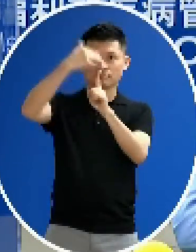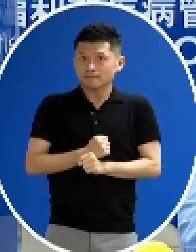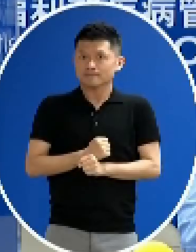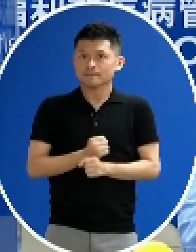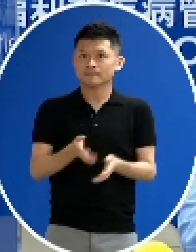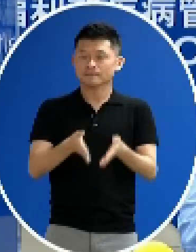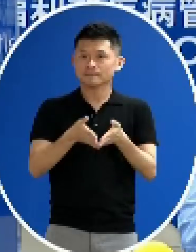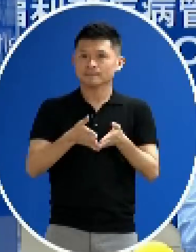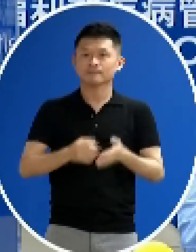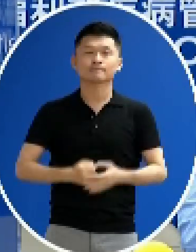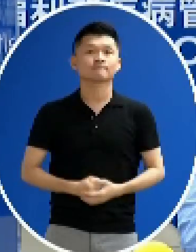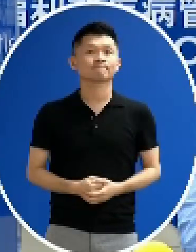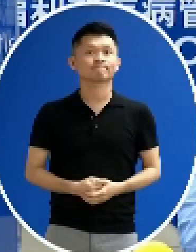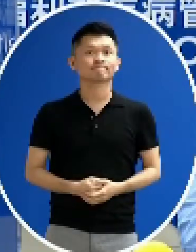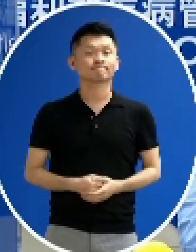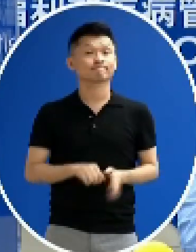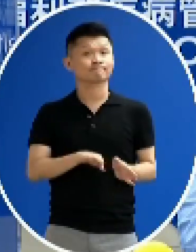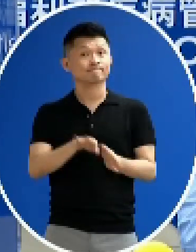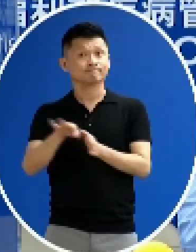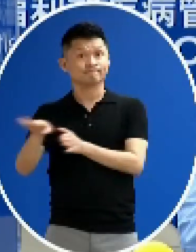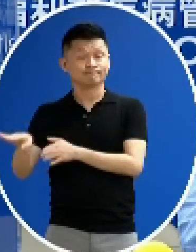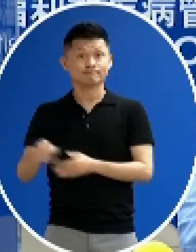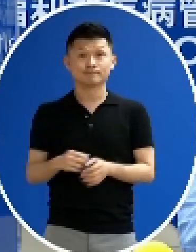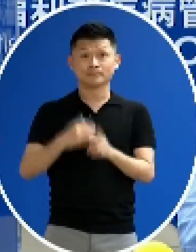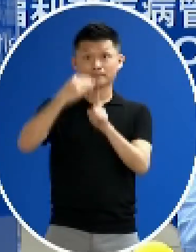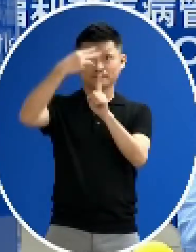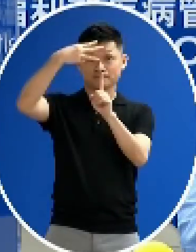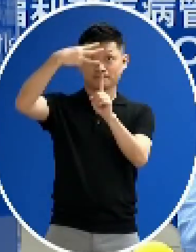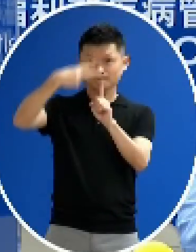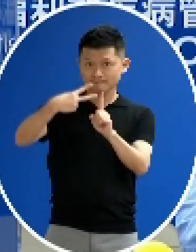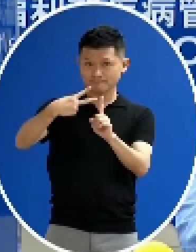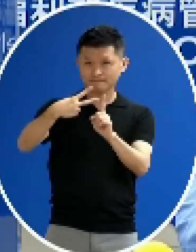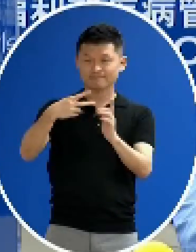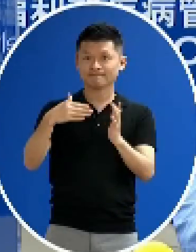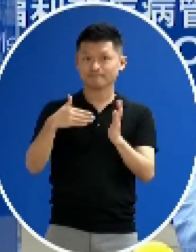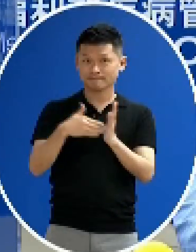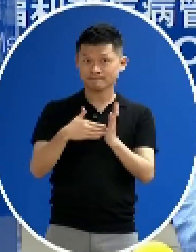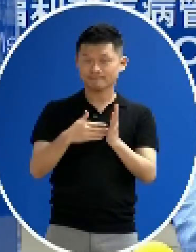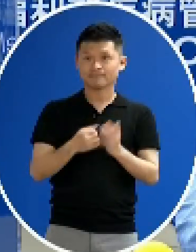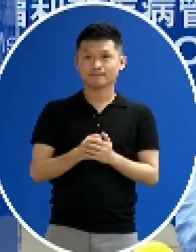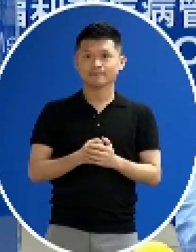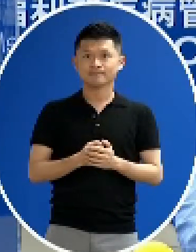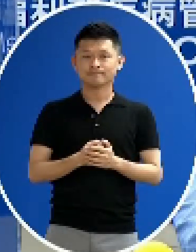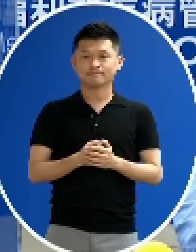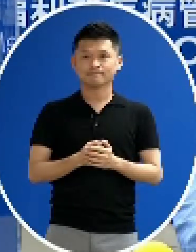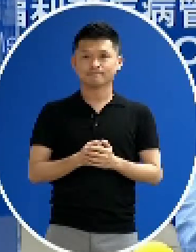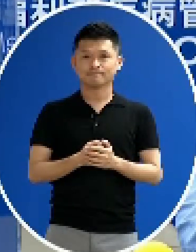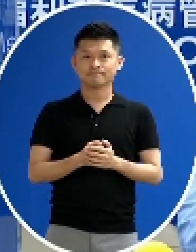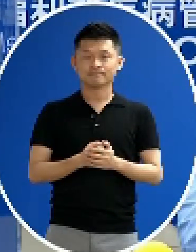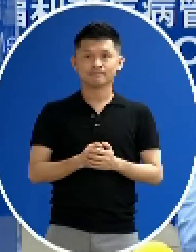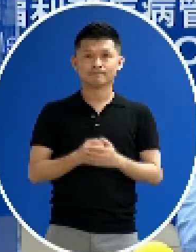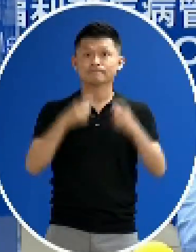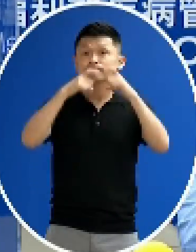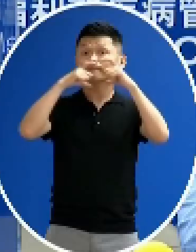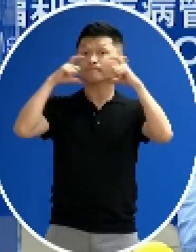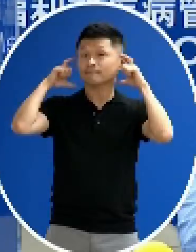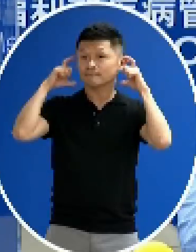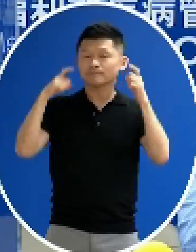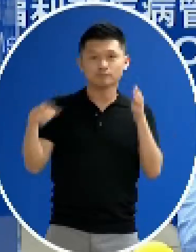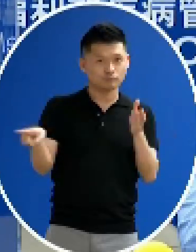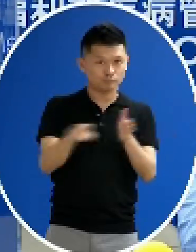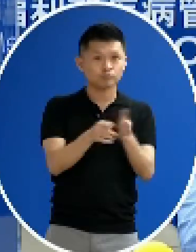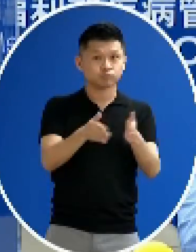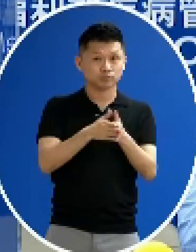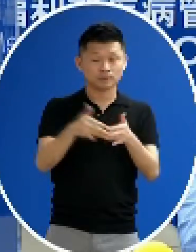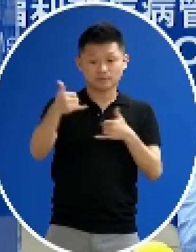2级警戒。那整体在调降至2级哈，当然哈，基本上还是全程要戴口罩哈，